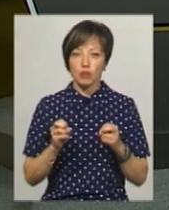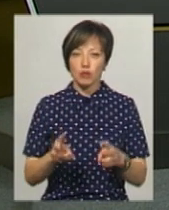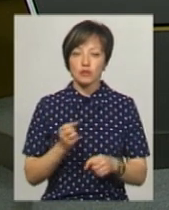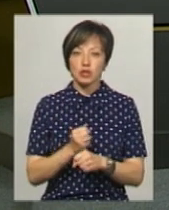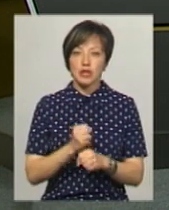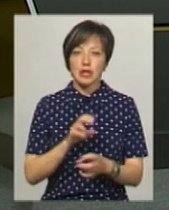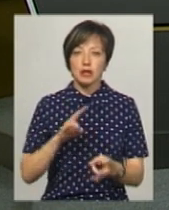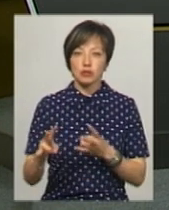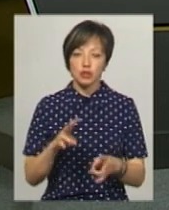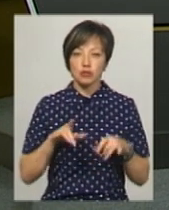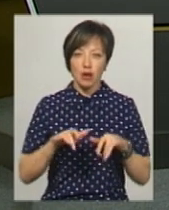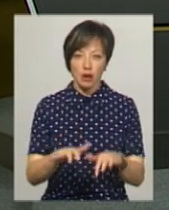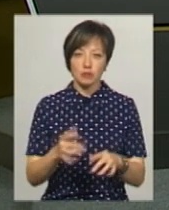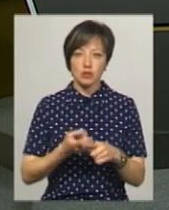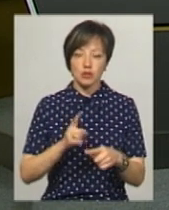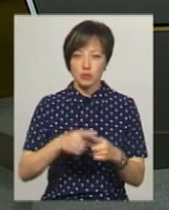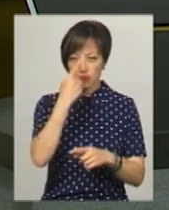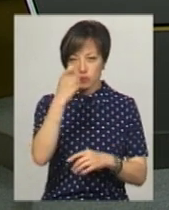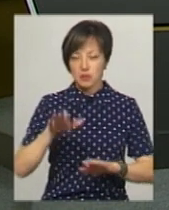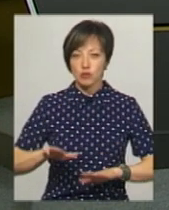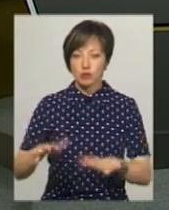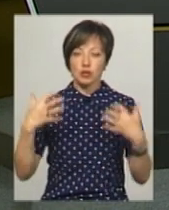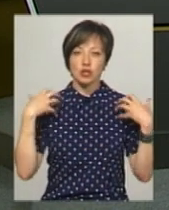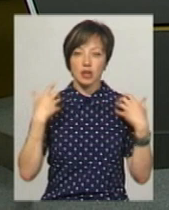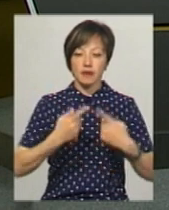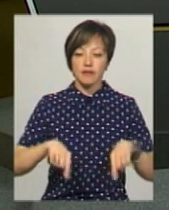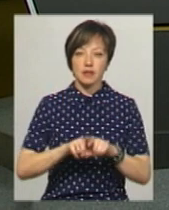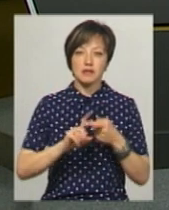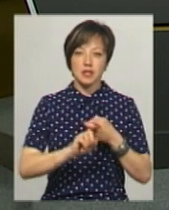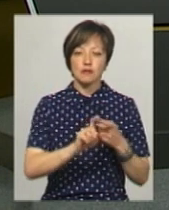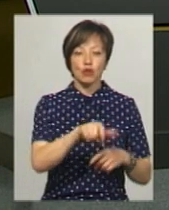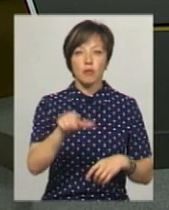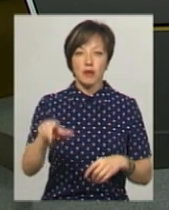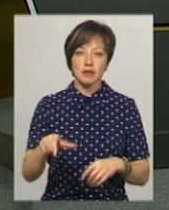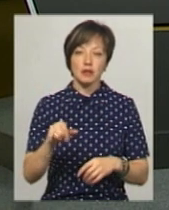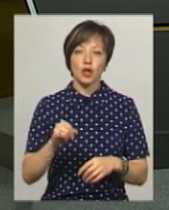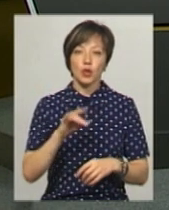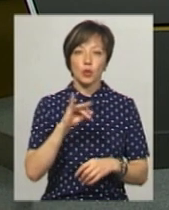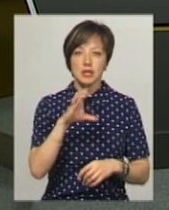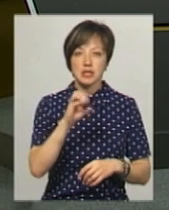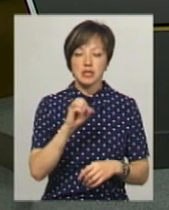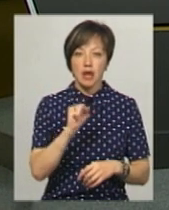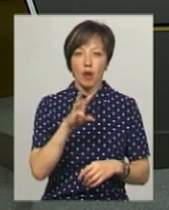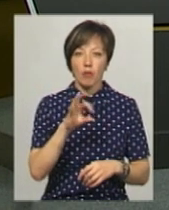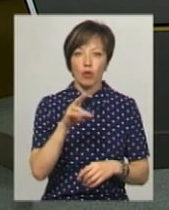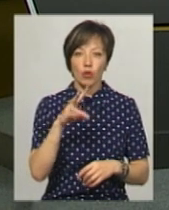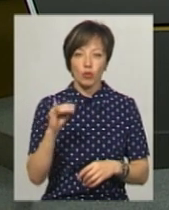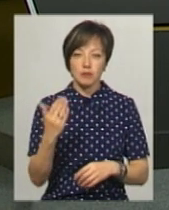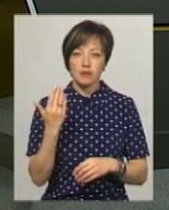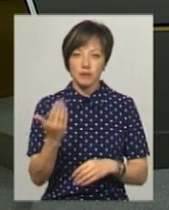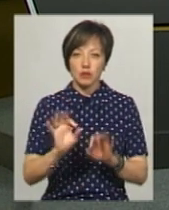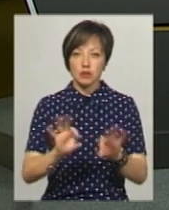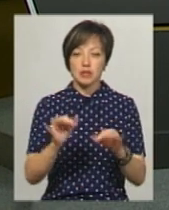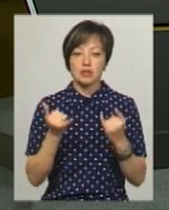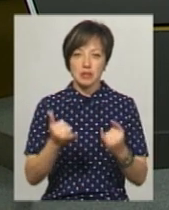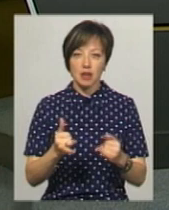вчинити терористичний акт. Про це повідомив заступник начальника відділу зв'язків з громадськістю і ЗМІ Юрій Самолюк. За його словами, наразі